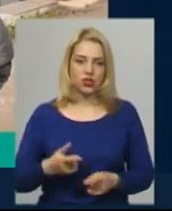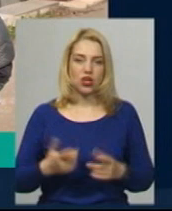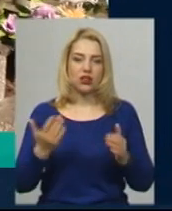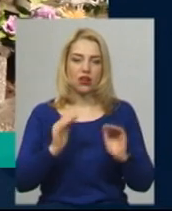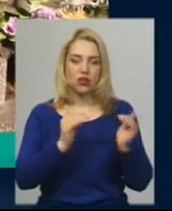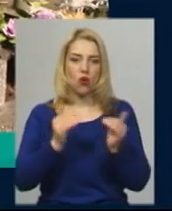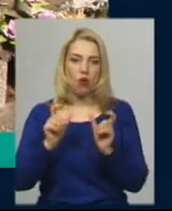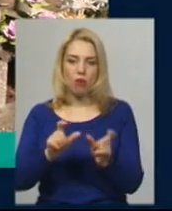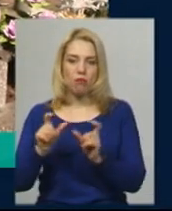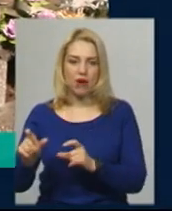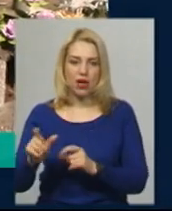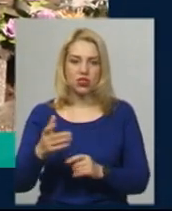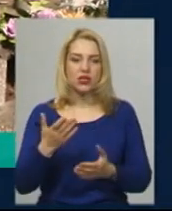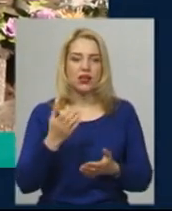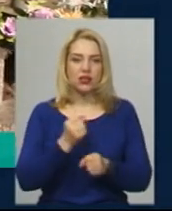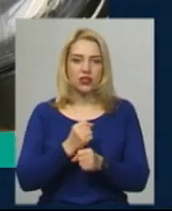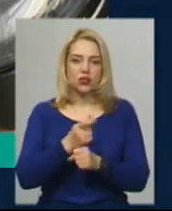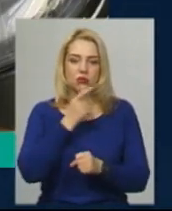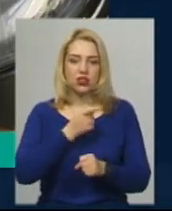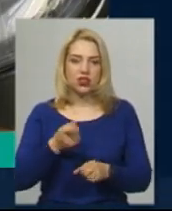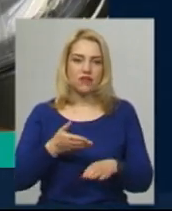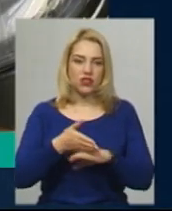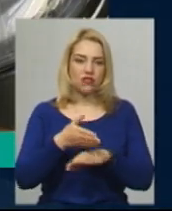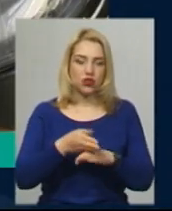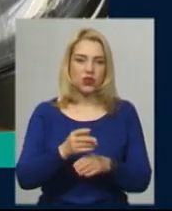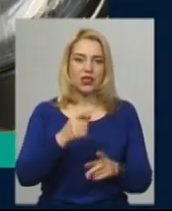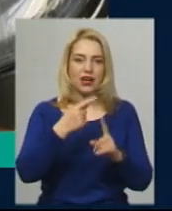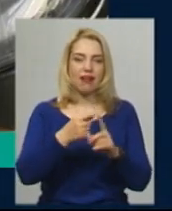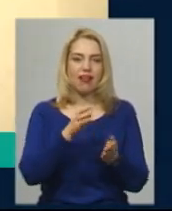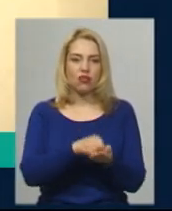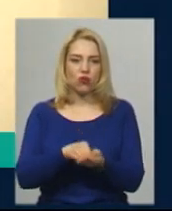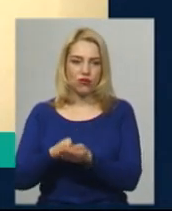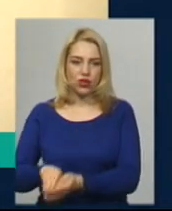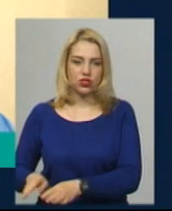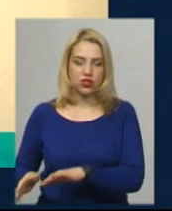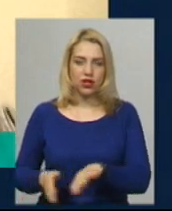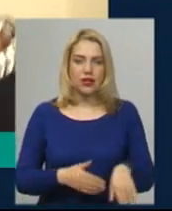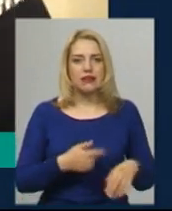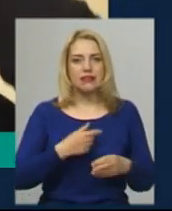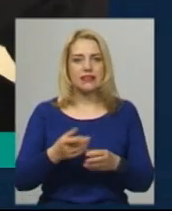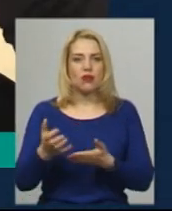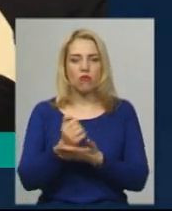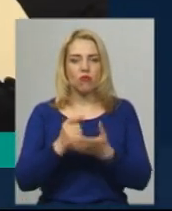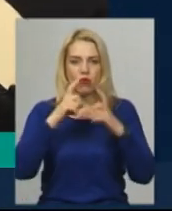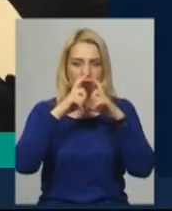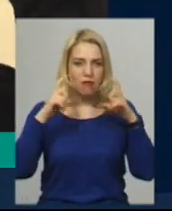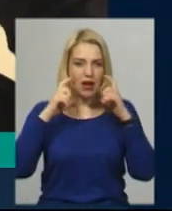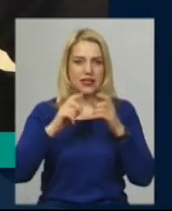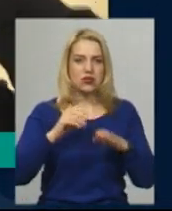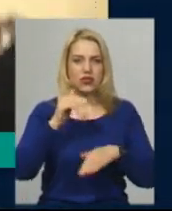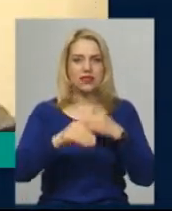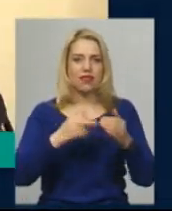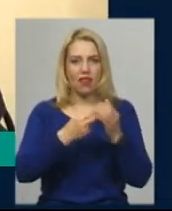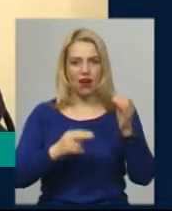час відвідування хмельницьких кладовищ? Збором масок для дайвінгу та коштів на їх закупівлю займаються волонтери